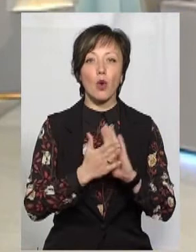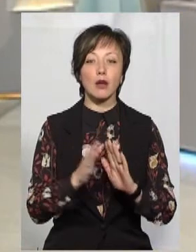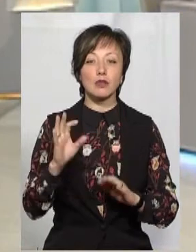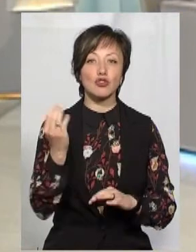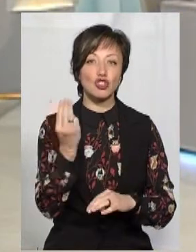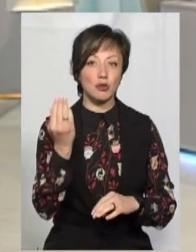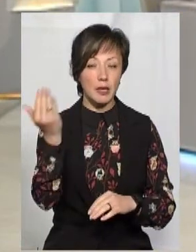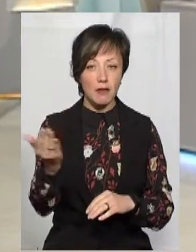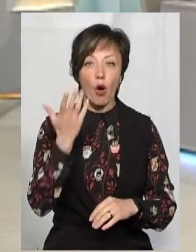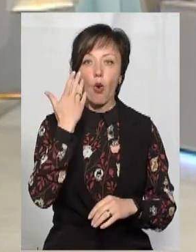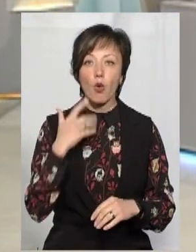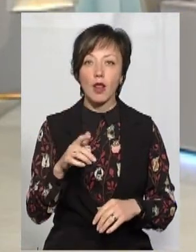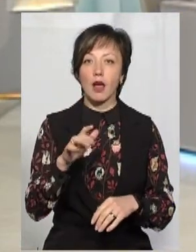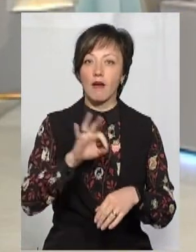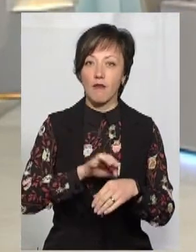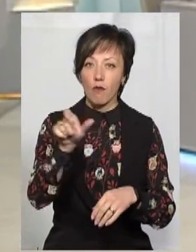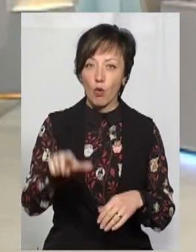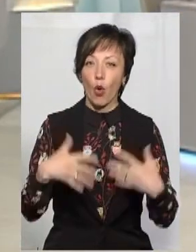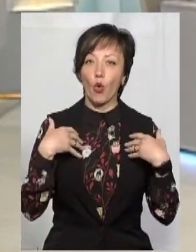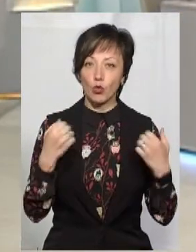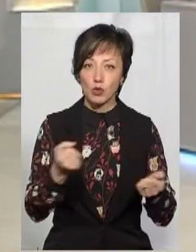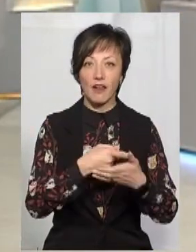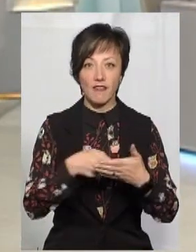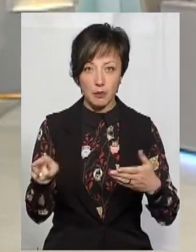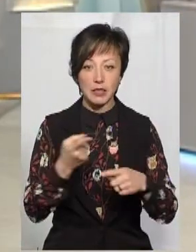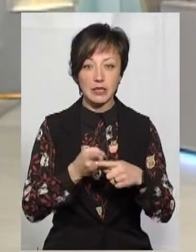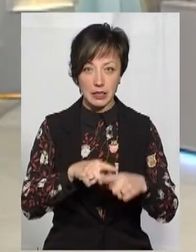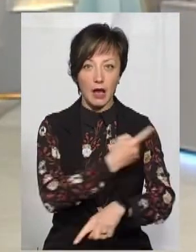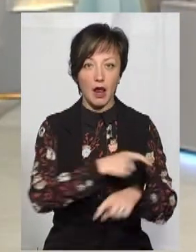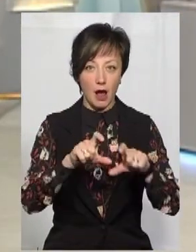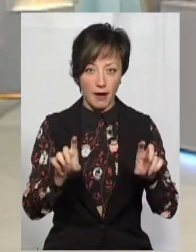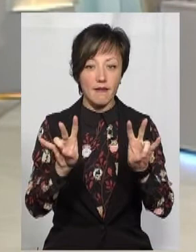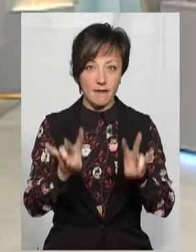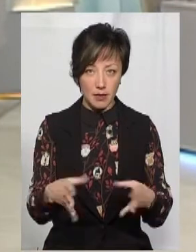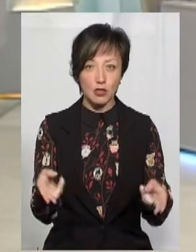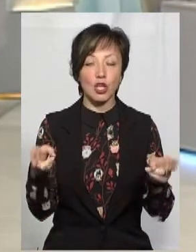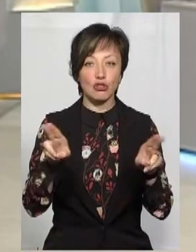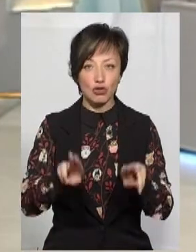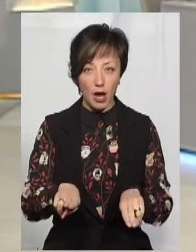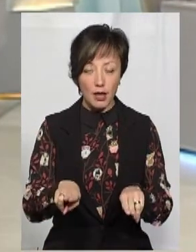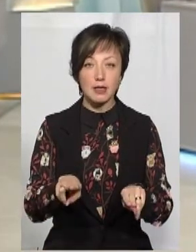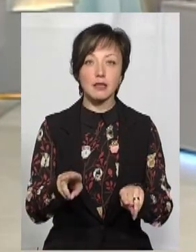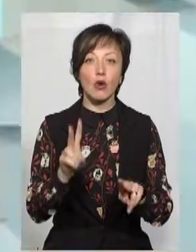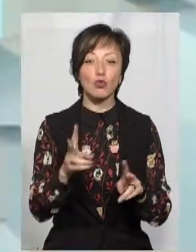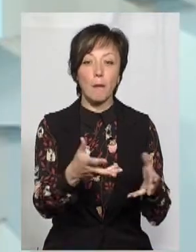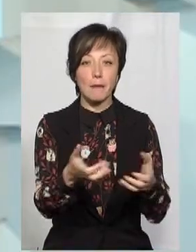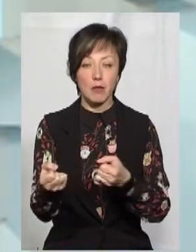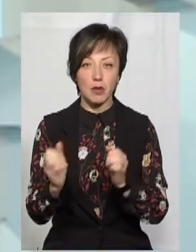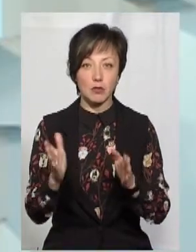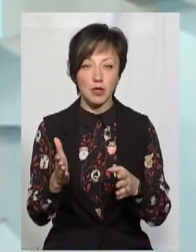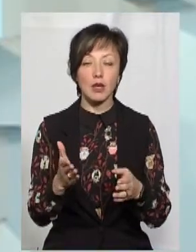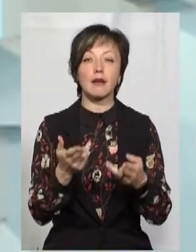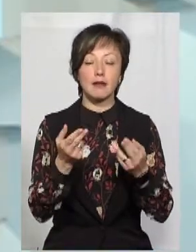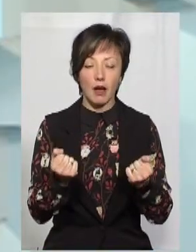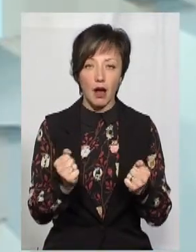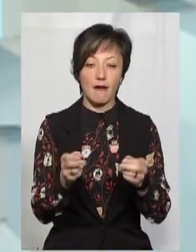коли цей пацієнт одужає, випишеться, чи це буде означати, що ця лікарня буде залишатися от теж однією із тих? Вона лишиться, тому що таке ми